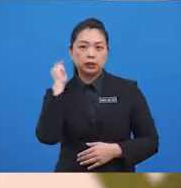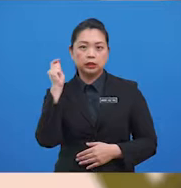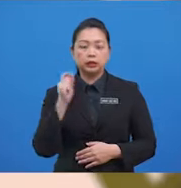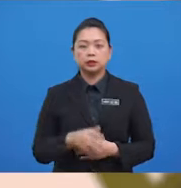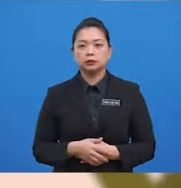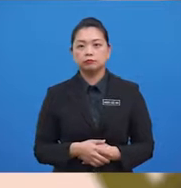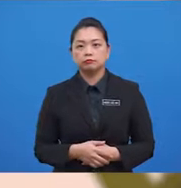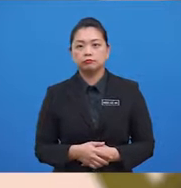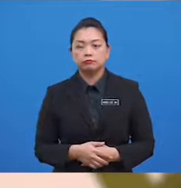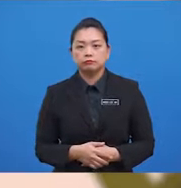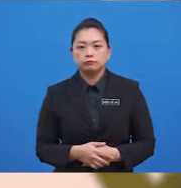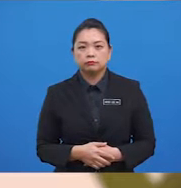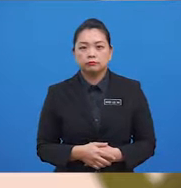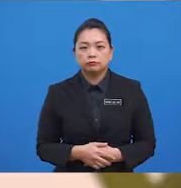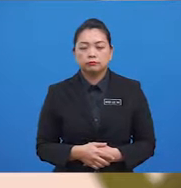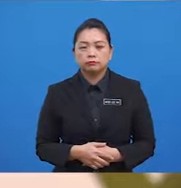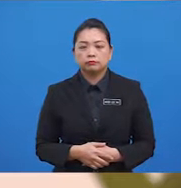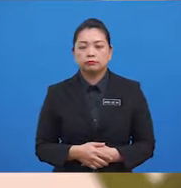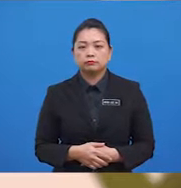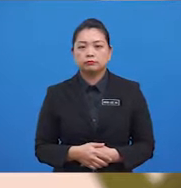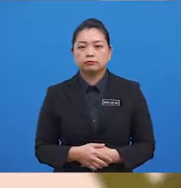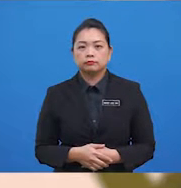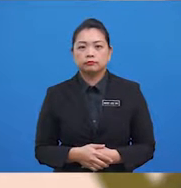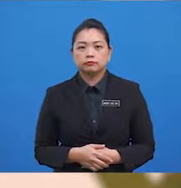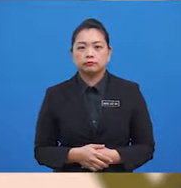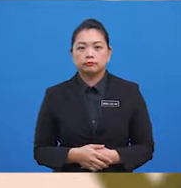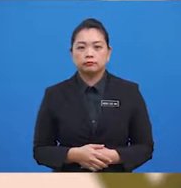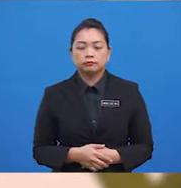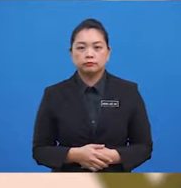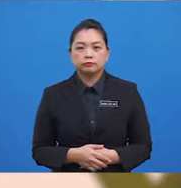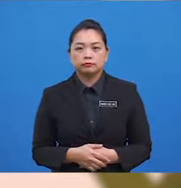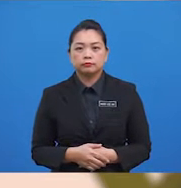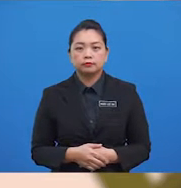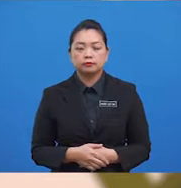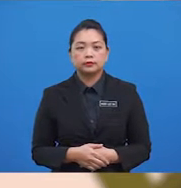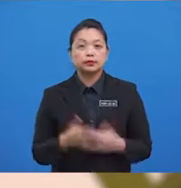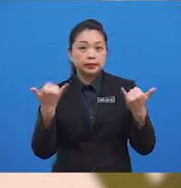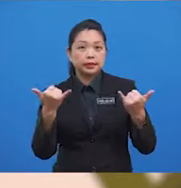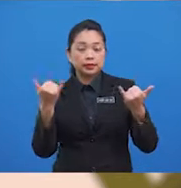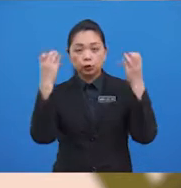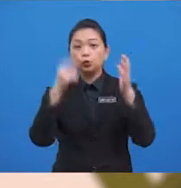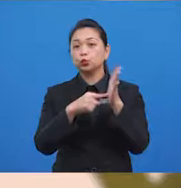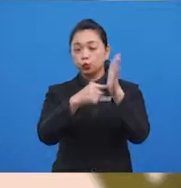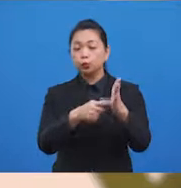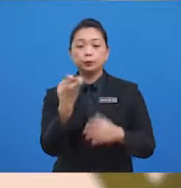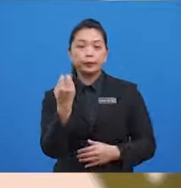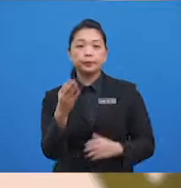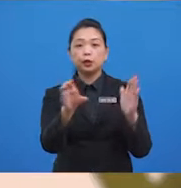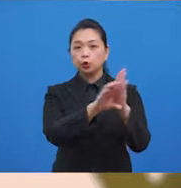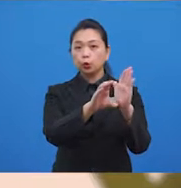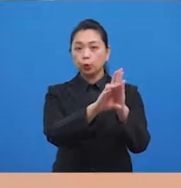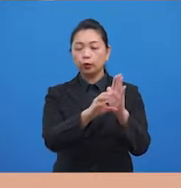dengan menghitung luas permukaan objek tersebut. Cikgu akan tunjukkan beberapa contoh.